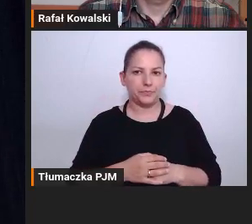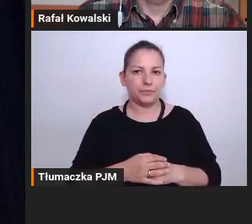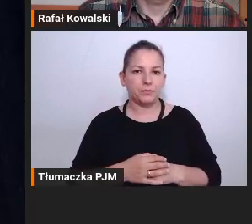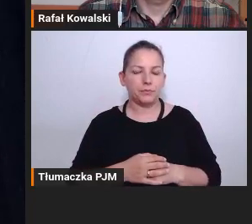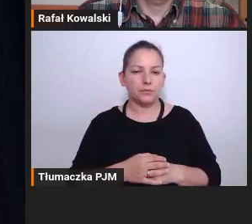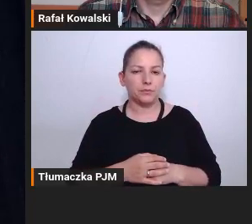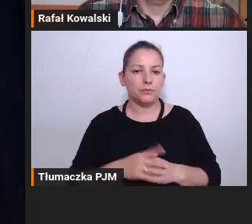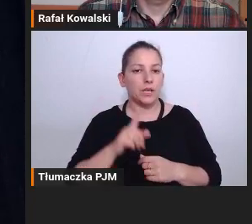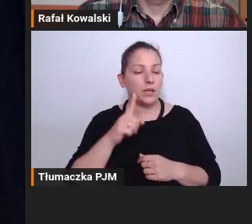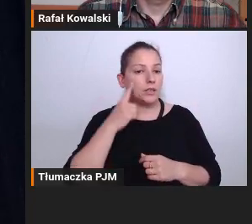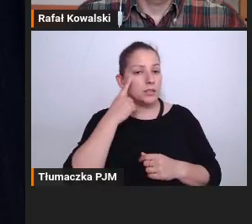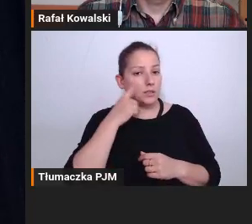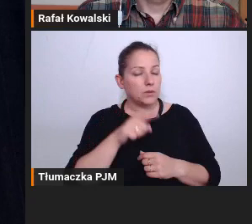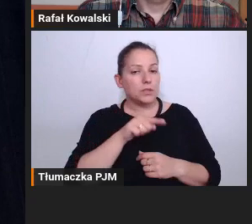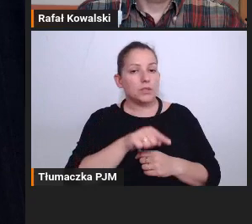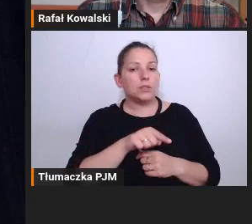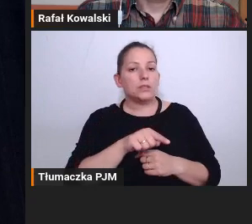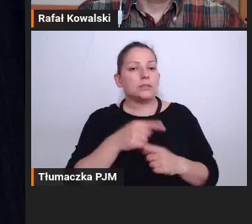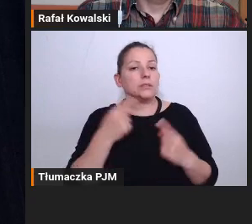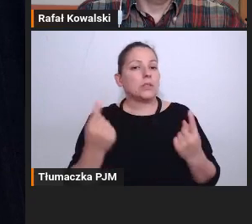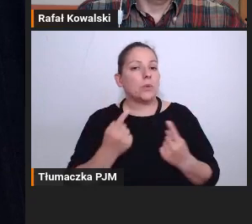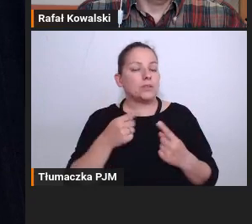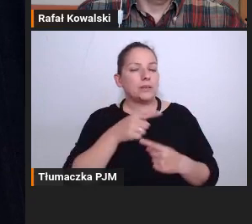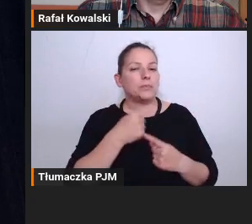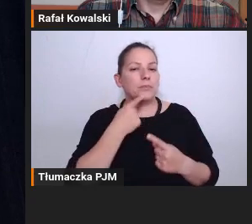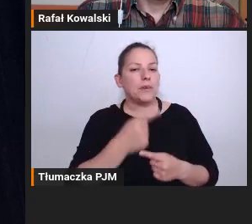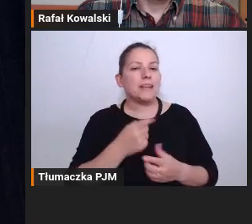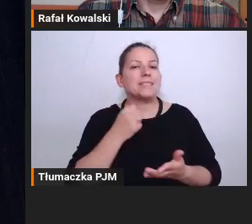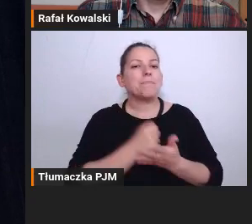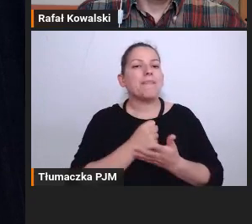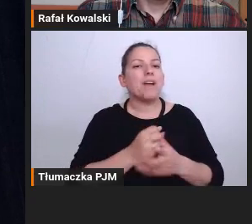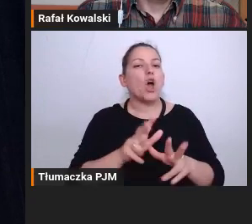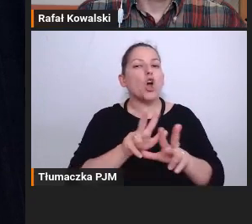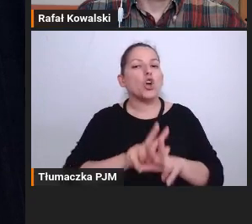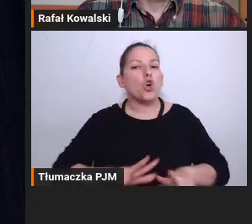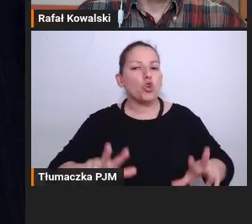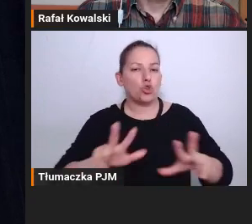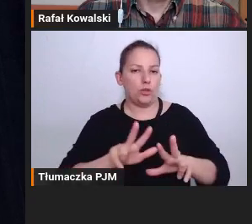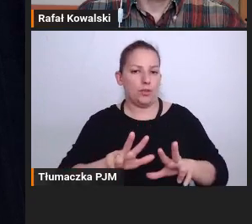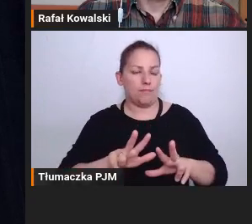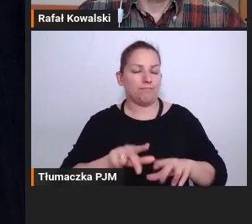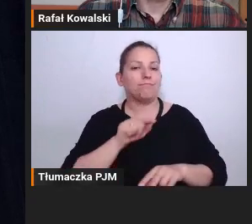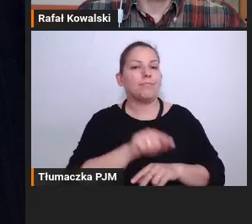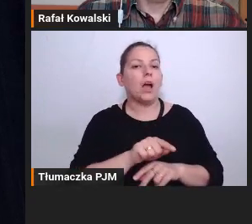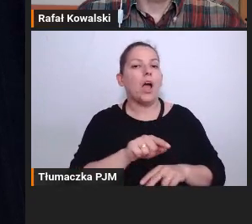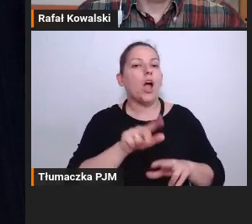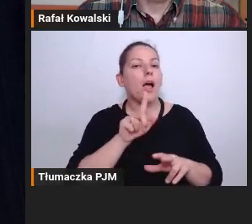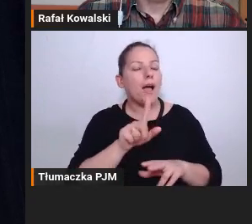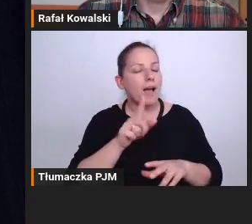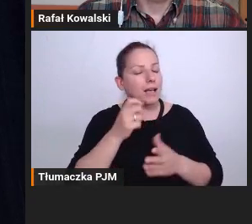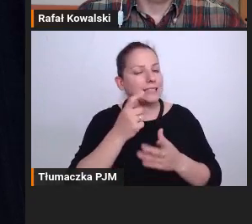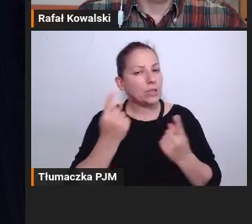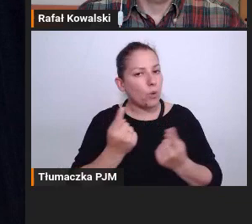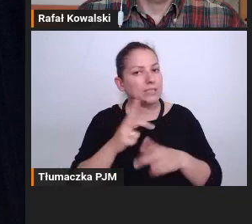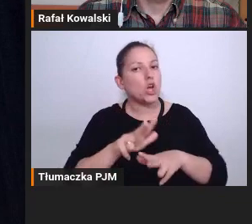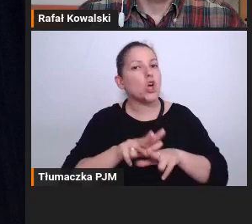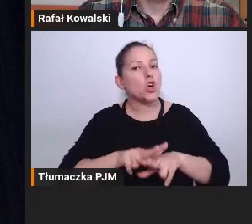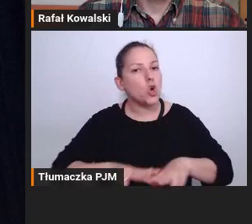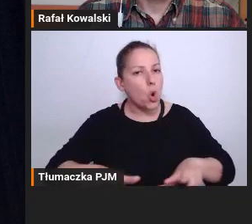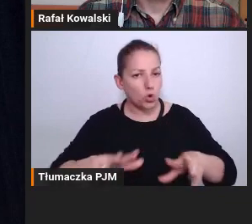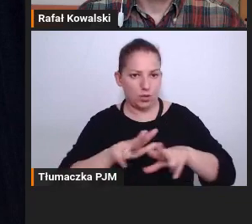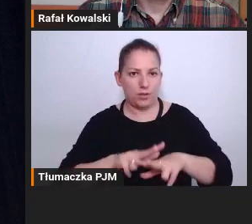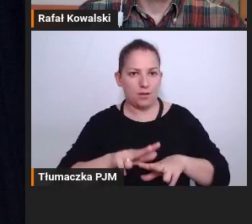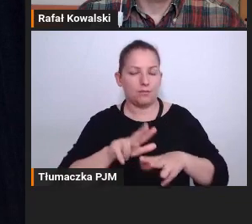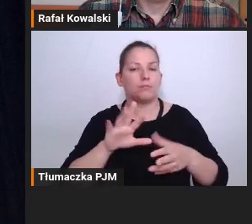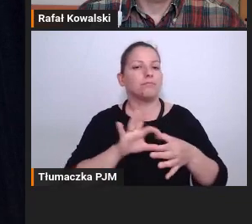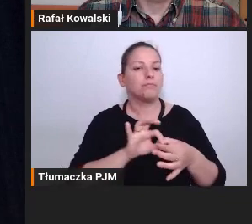ale zauważcie, że są to sytuacje, tam jest powiedziane w sprawach rodzinnych, czyli są to sytuacje rodzinne,